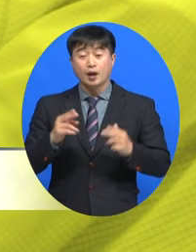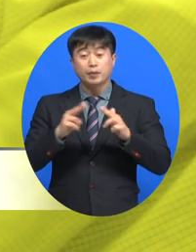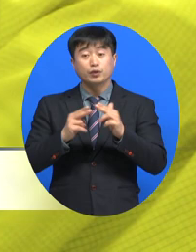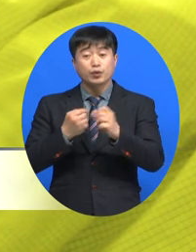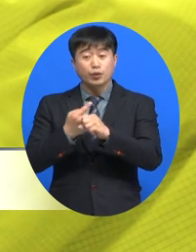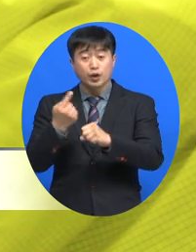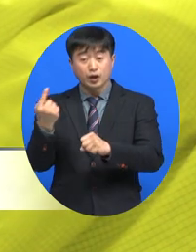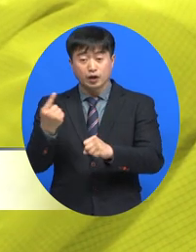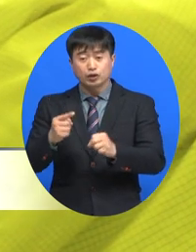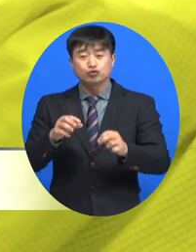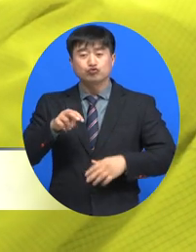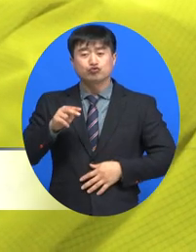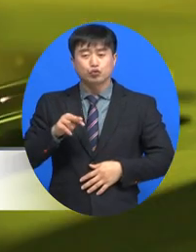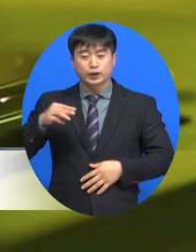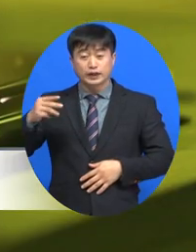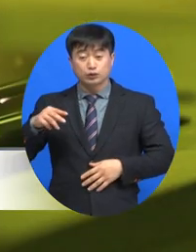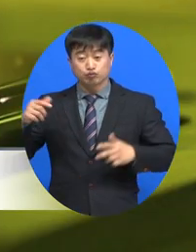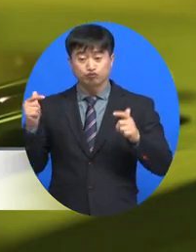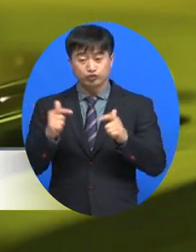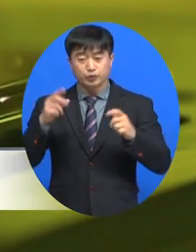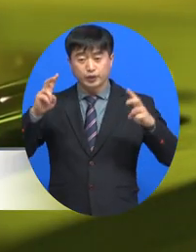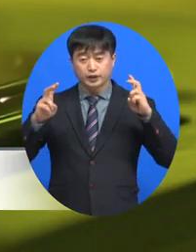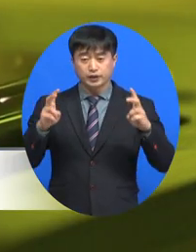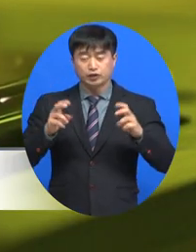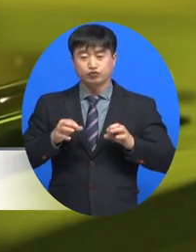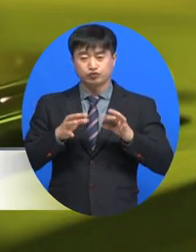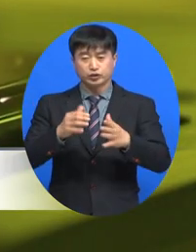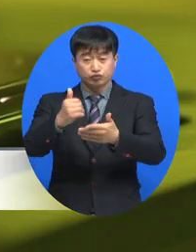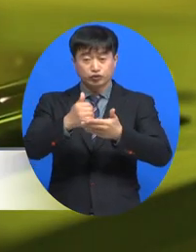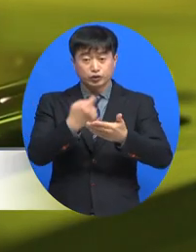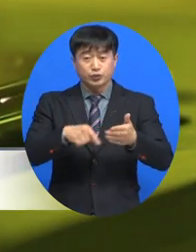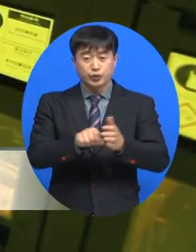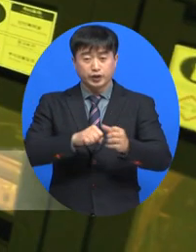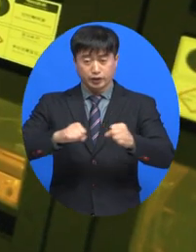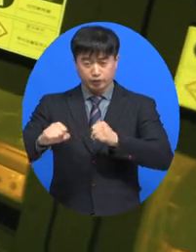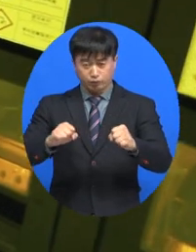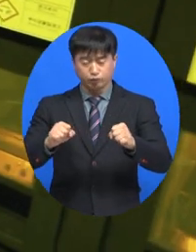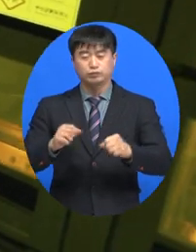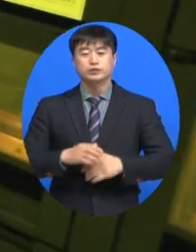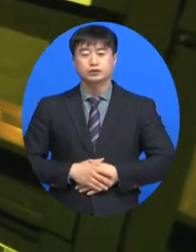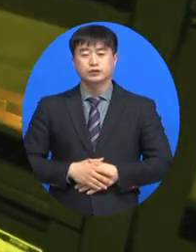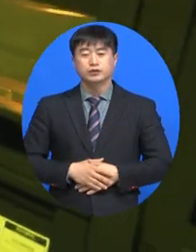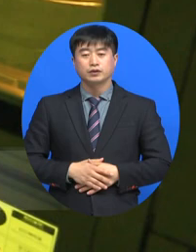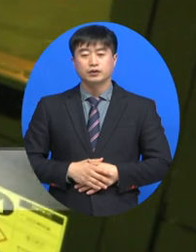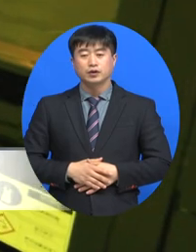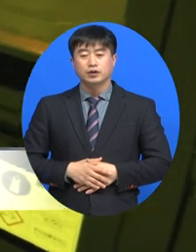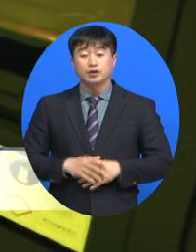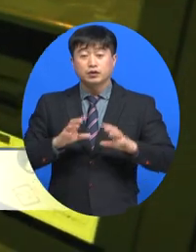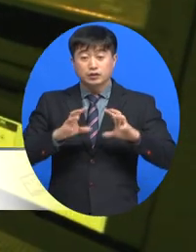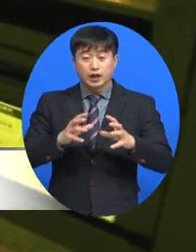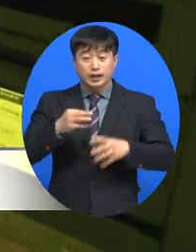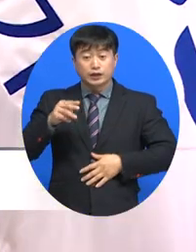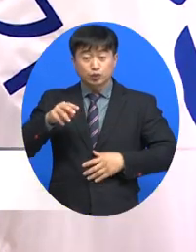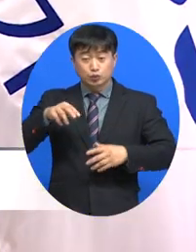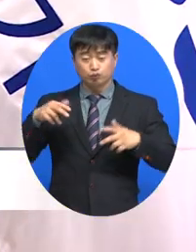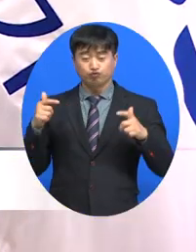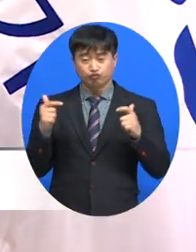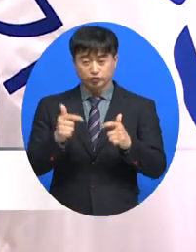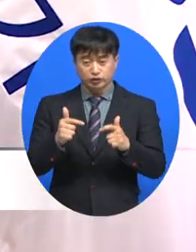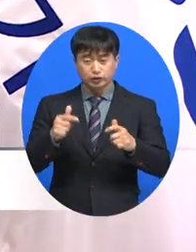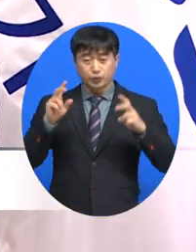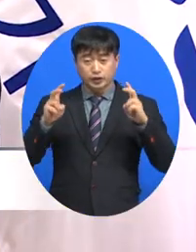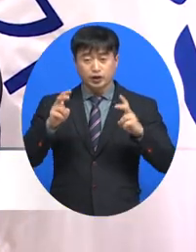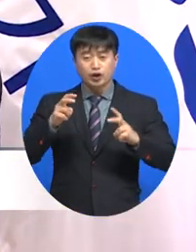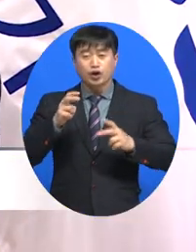반도체뿐 아니라 수소 탄소 저감분야 기업들과의 투자유치를 위한 움직임도 눈에 띕니다 글로벌 탄소저감